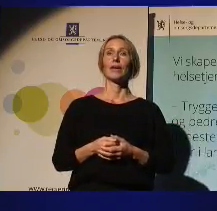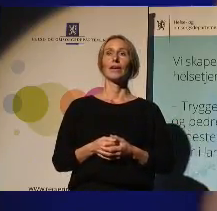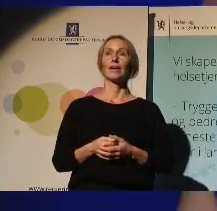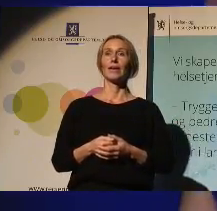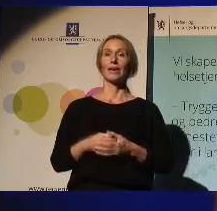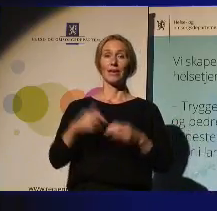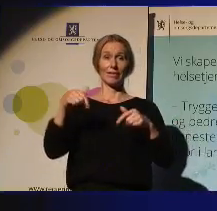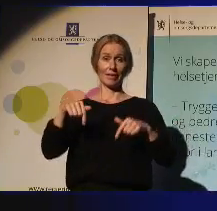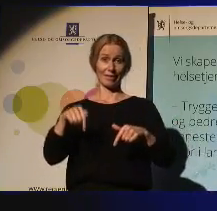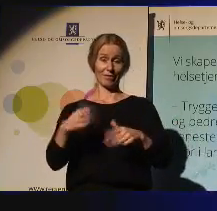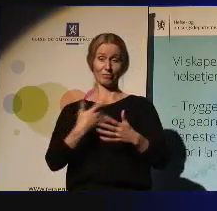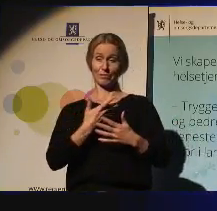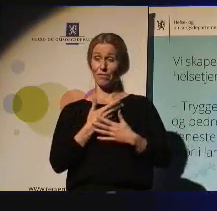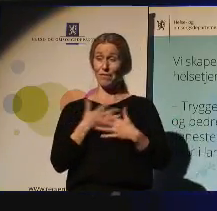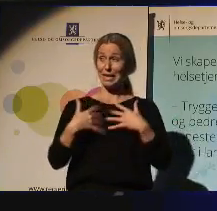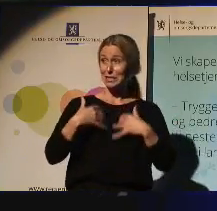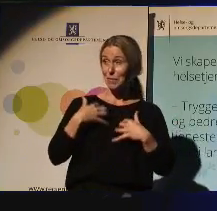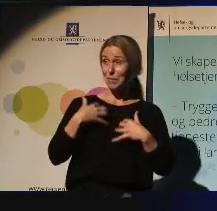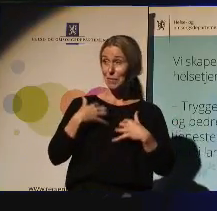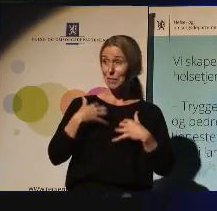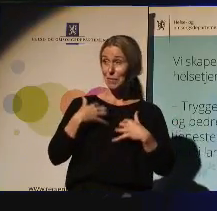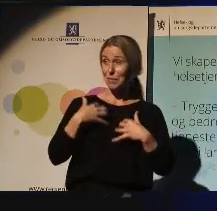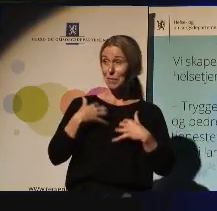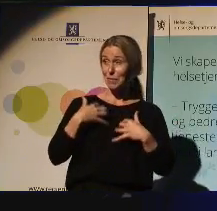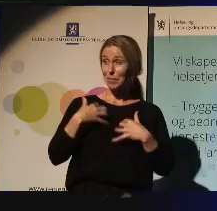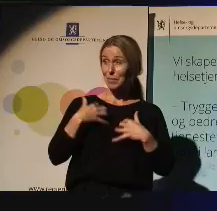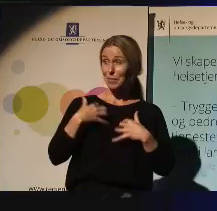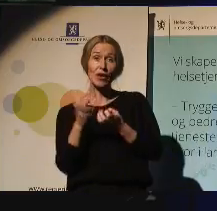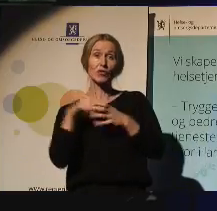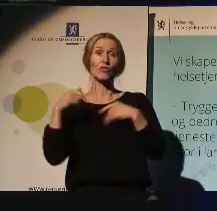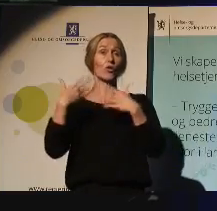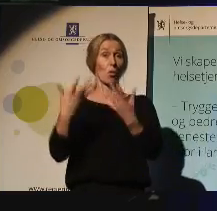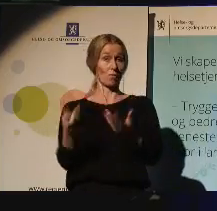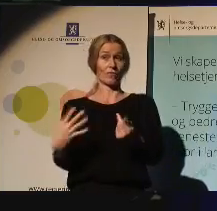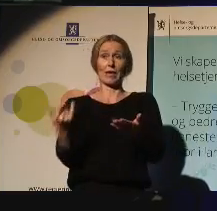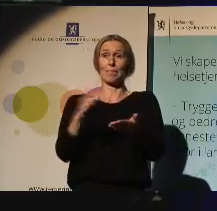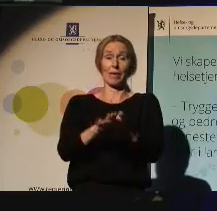Dette her var veldig spennende og veldig interessant å få lov å være med på.